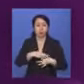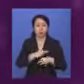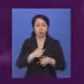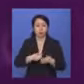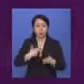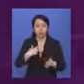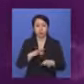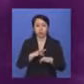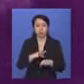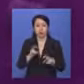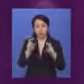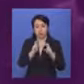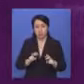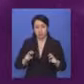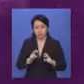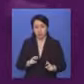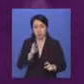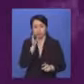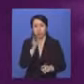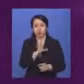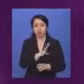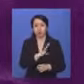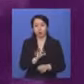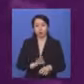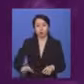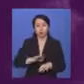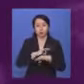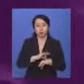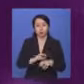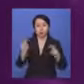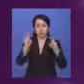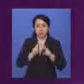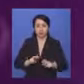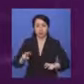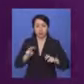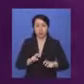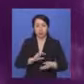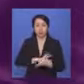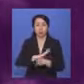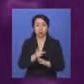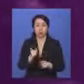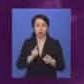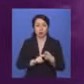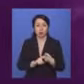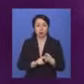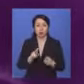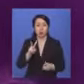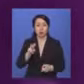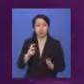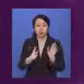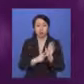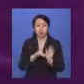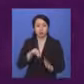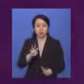проводящие ПЦР-исследования. На период пандемии по области проведено исследование на коронавирусную инфекцию